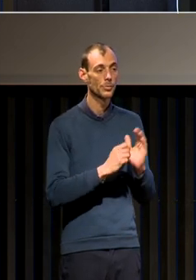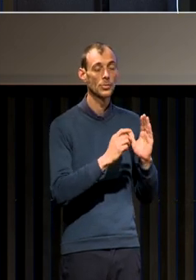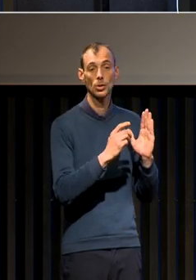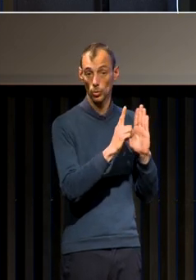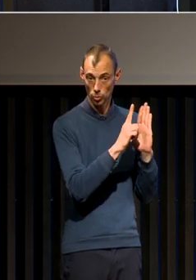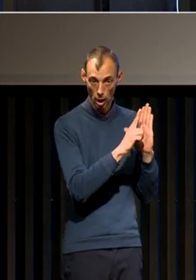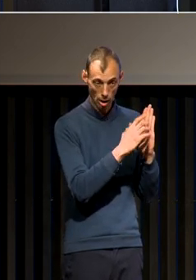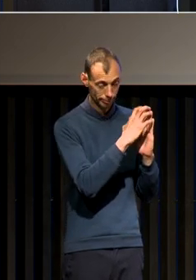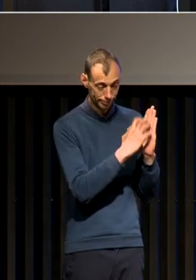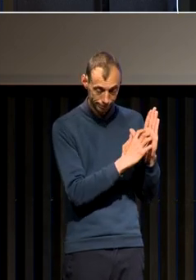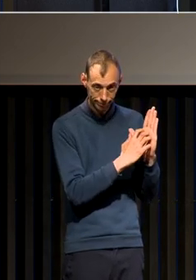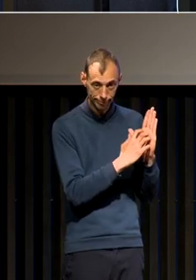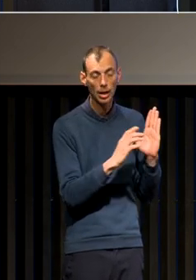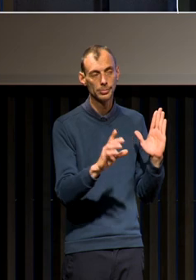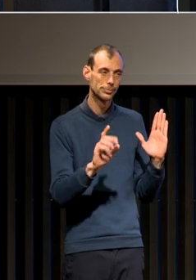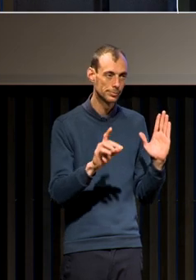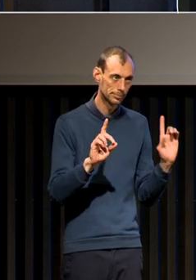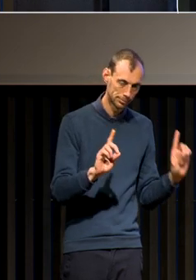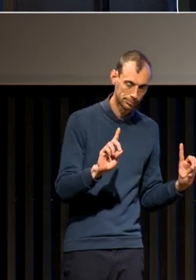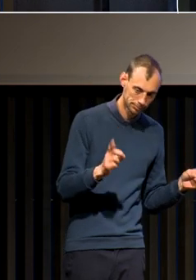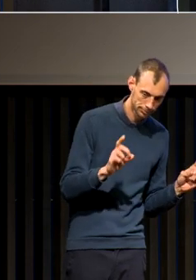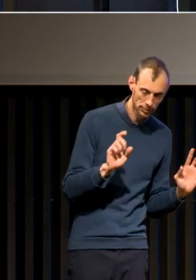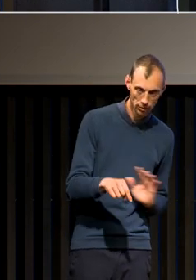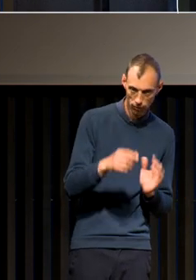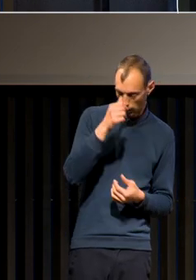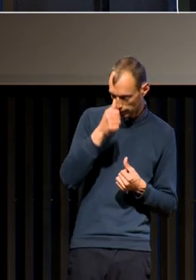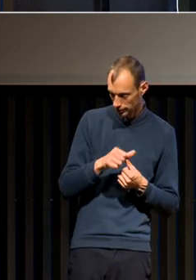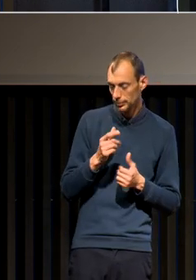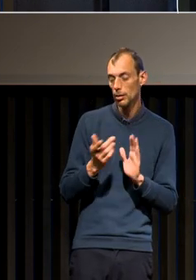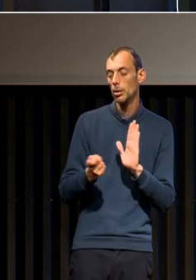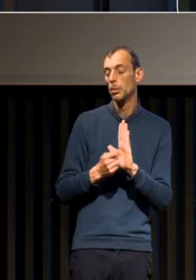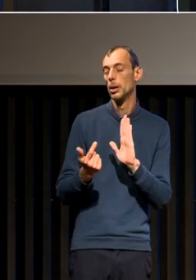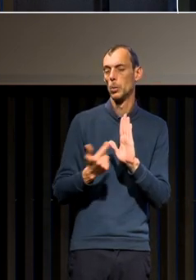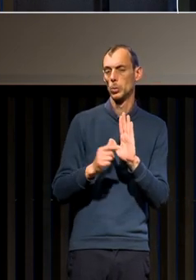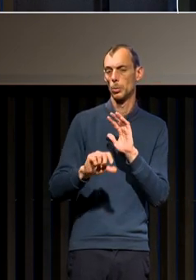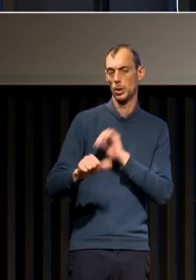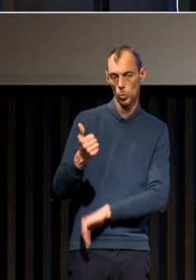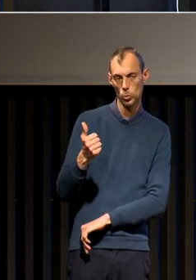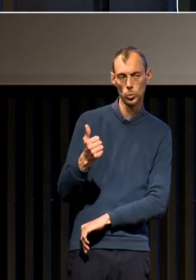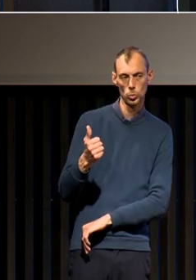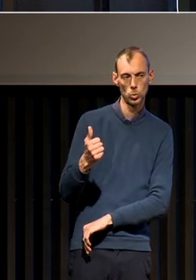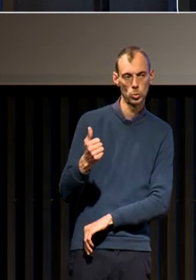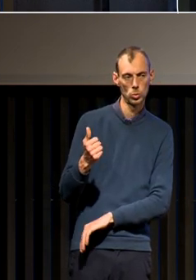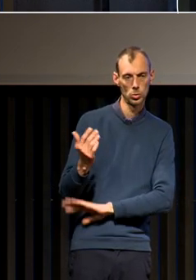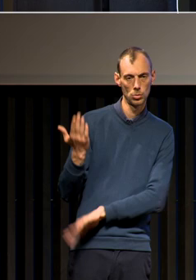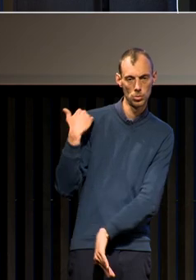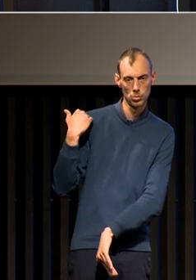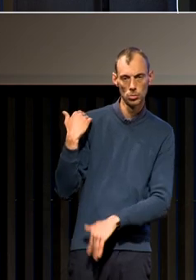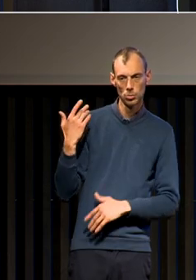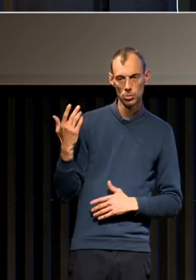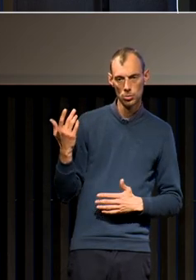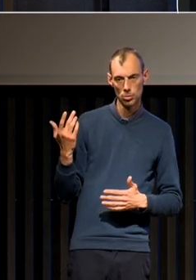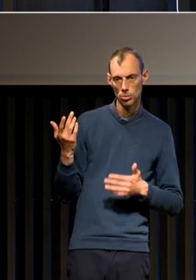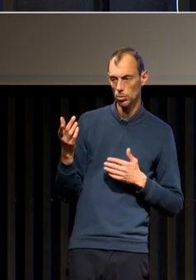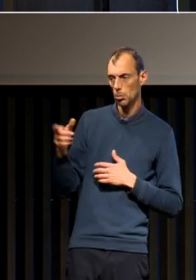il faut savoir que, alors en 2011, je vous ai rappelé qu'en 2011, le donneur n'avait plus besoin de procréer pour être donneur.